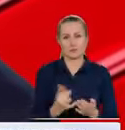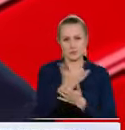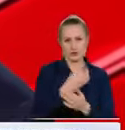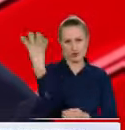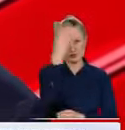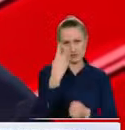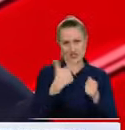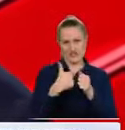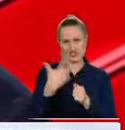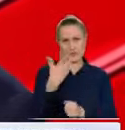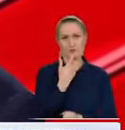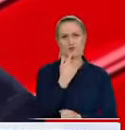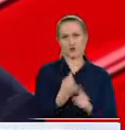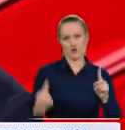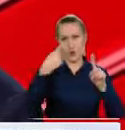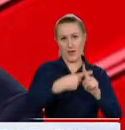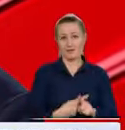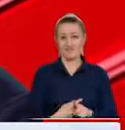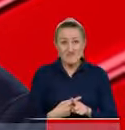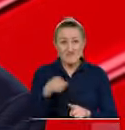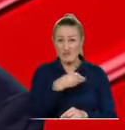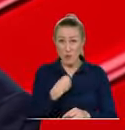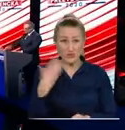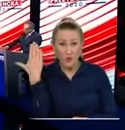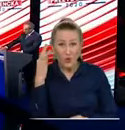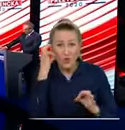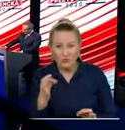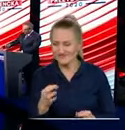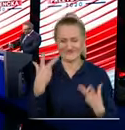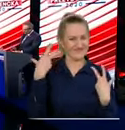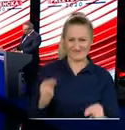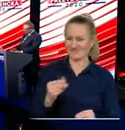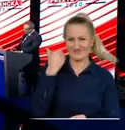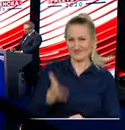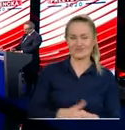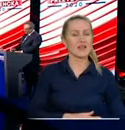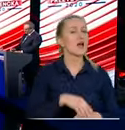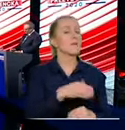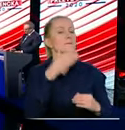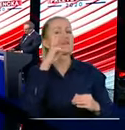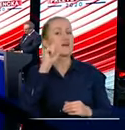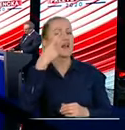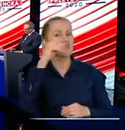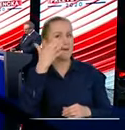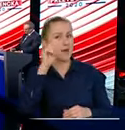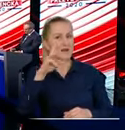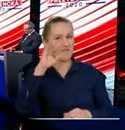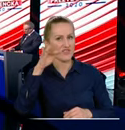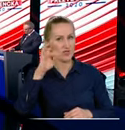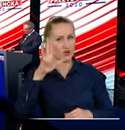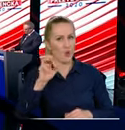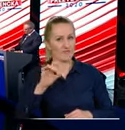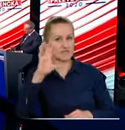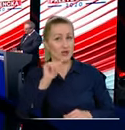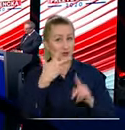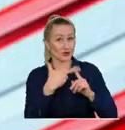groszy dodatku. To nie jest Polska godności. To jest Polska. Bardzo dziękujemy. Pogardy. Waldemar Witkowski będzie odpowiadał jako ostatni w tej trzeciej